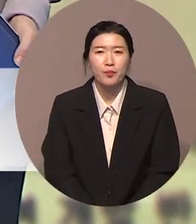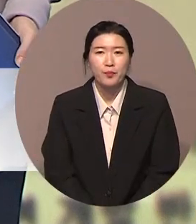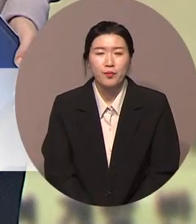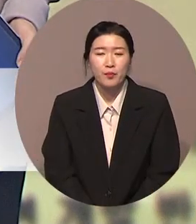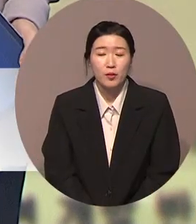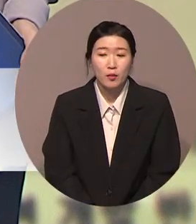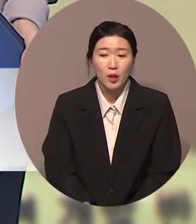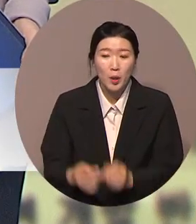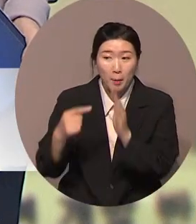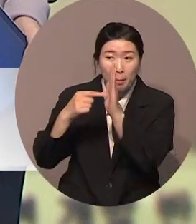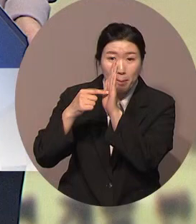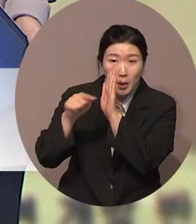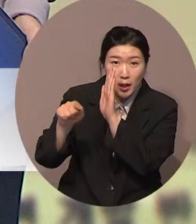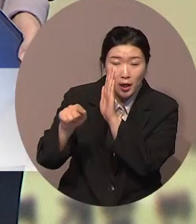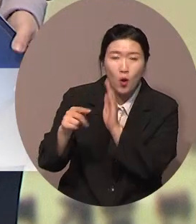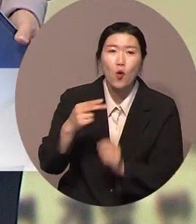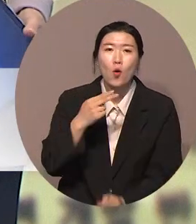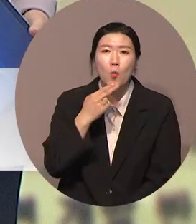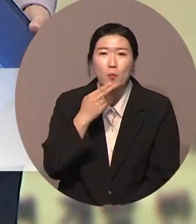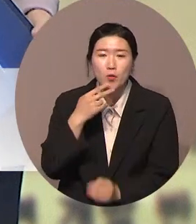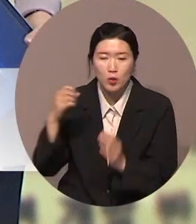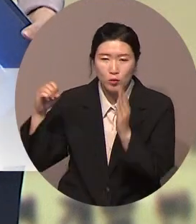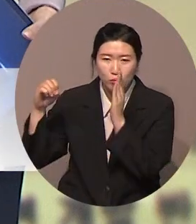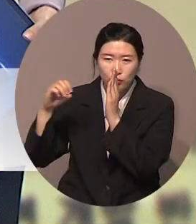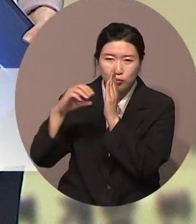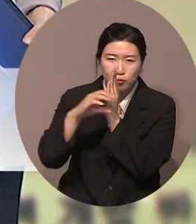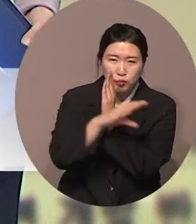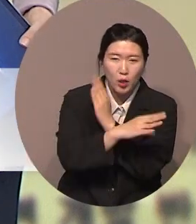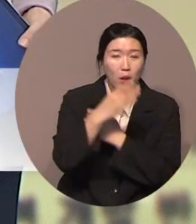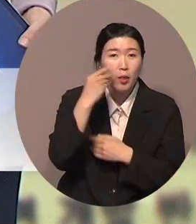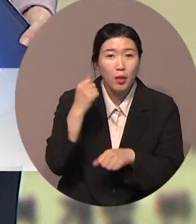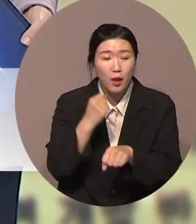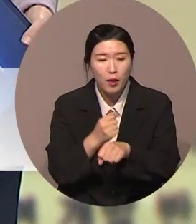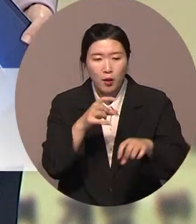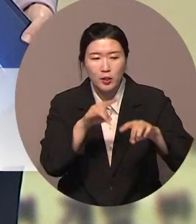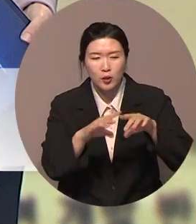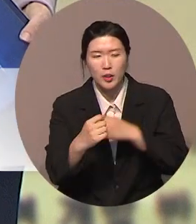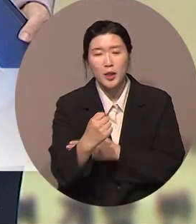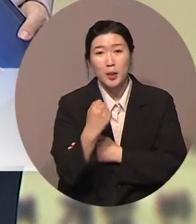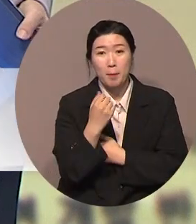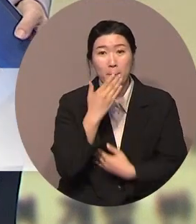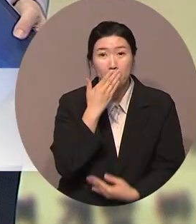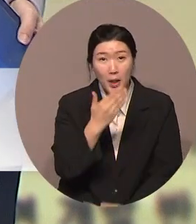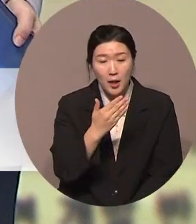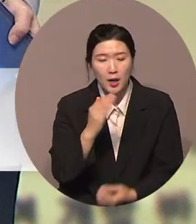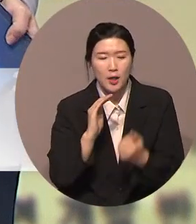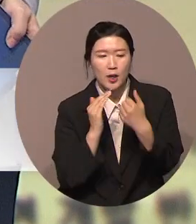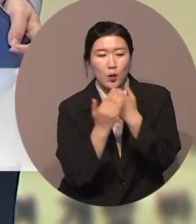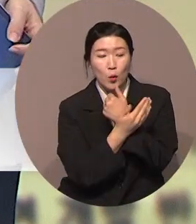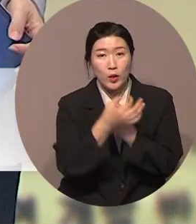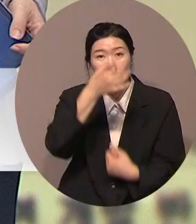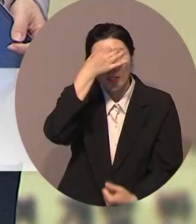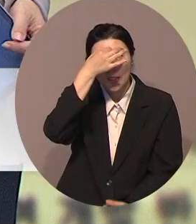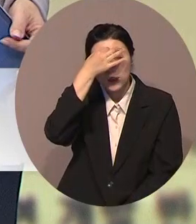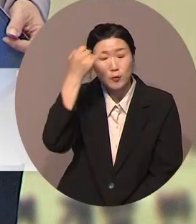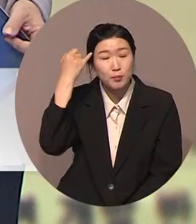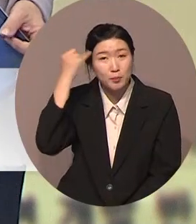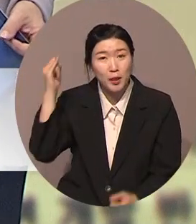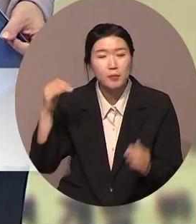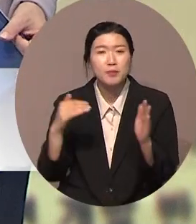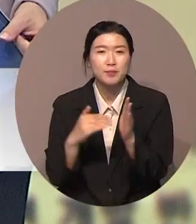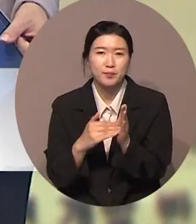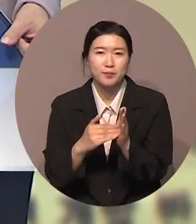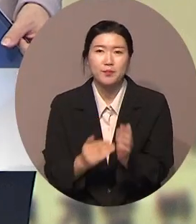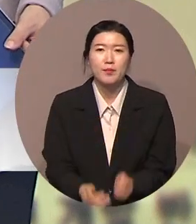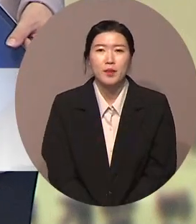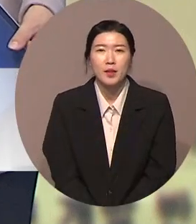이 빛을 반사시키지 않고 잘 투과시켜 전지 효율을 끌어올릴 수 있는 코팅 소재가 국내에서 개발이